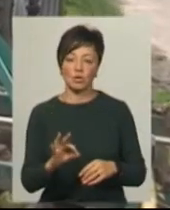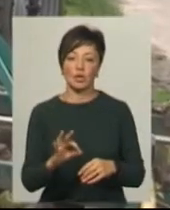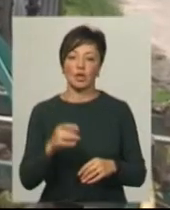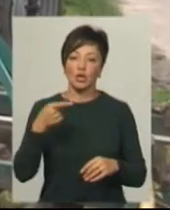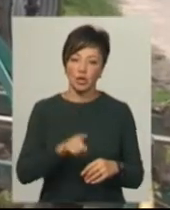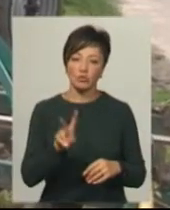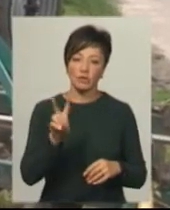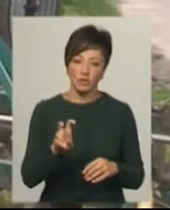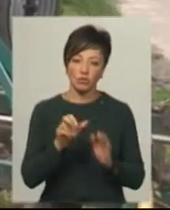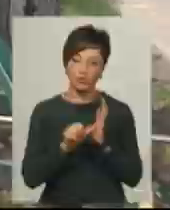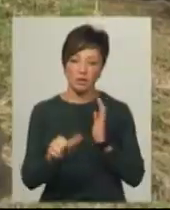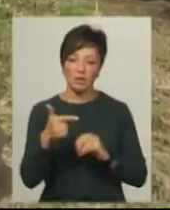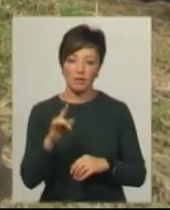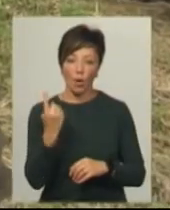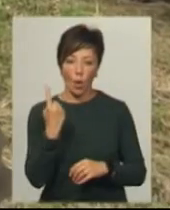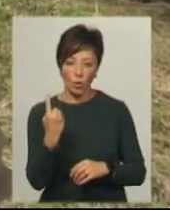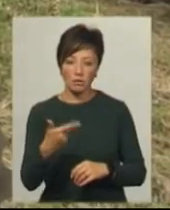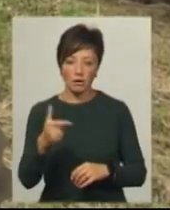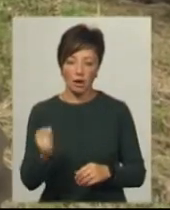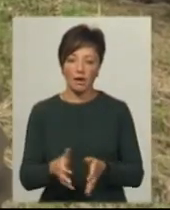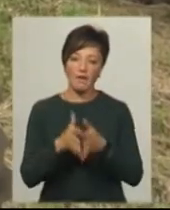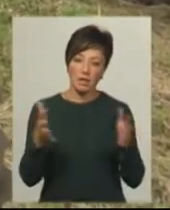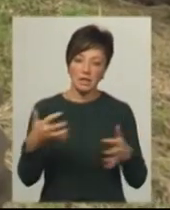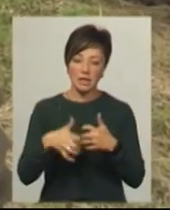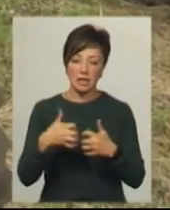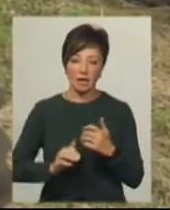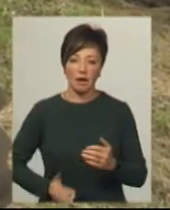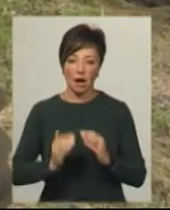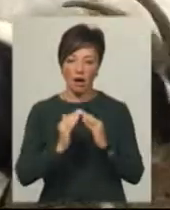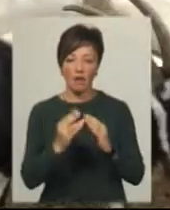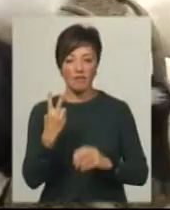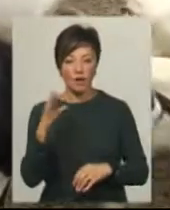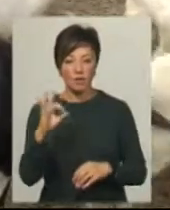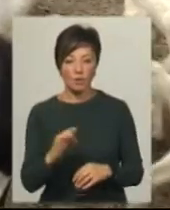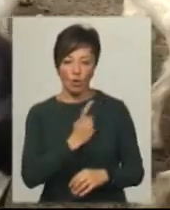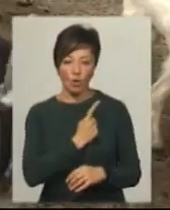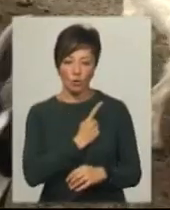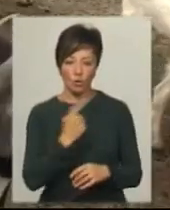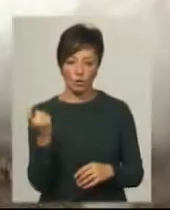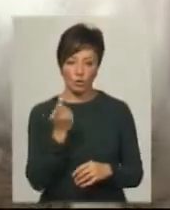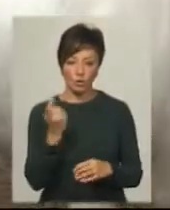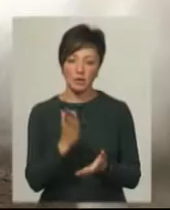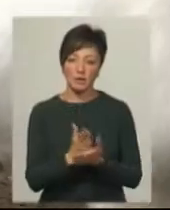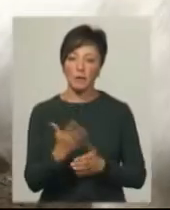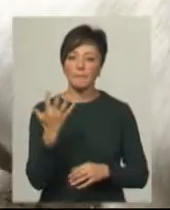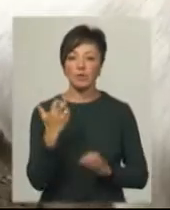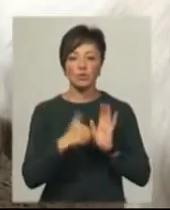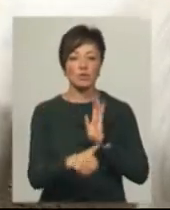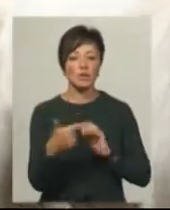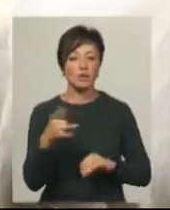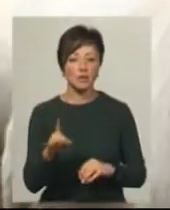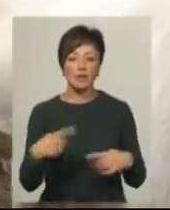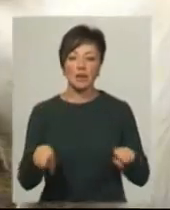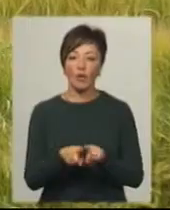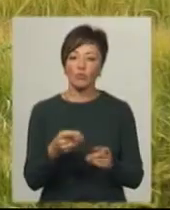тобто 1260 гривень за гектар для великих та середніх аграріїв, та на 2% для одноосібників, що складає 560 гривень.